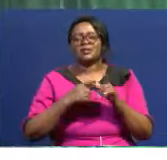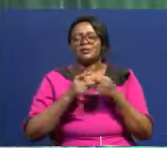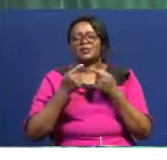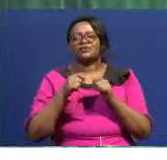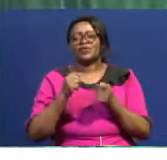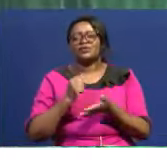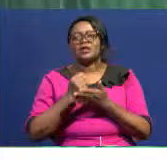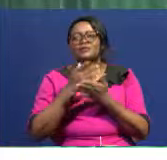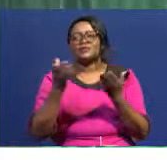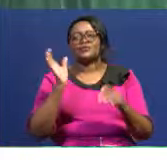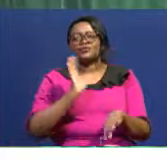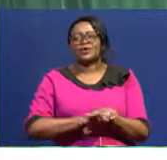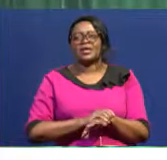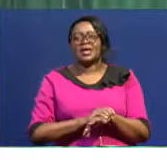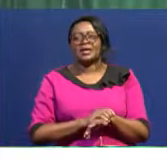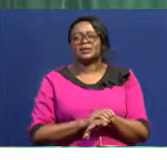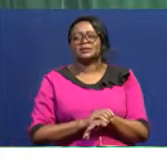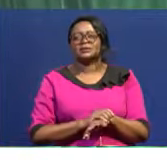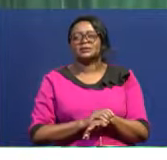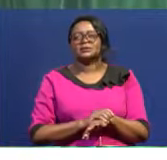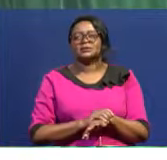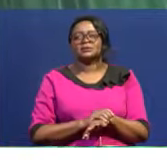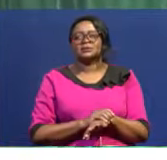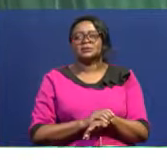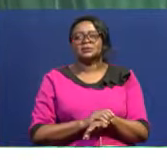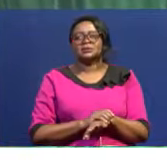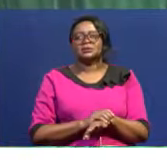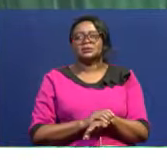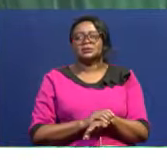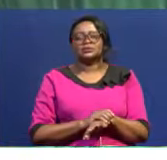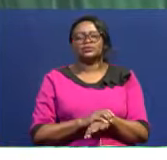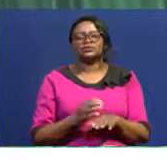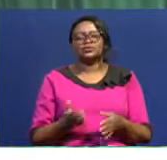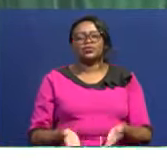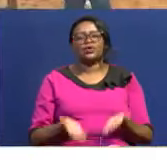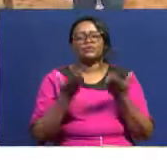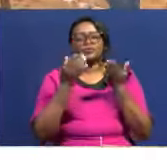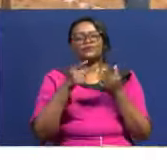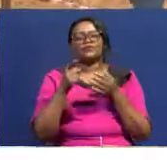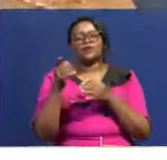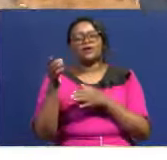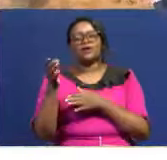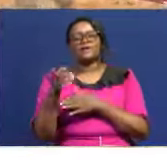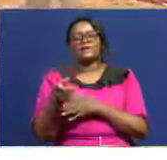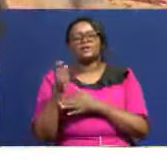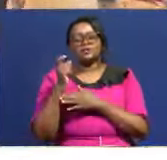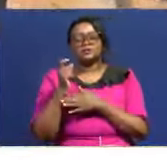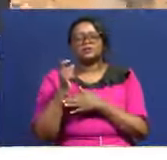tusijaribu kuwasaidia mupate kupeleka uvuvi wenu mbele.